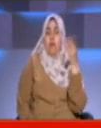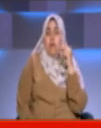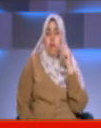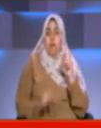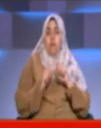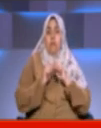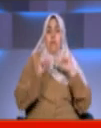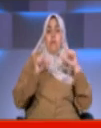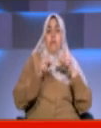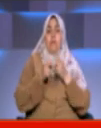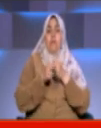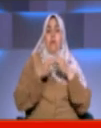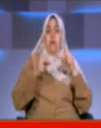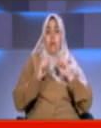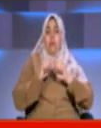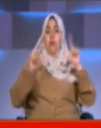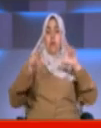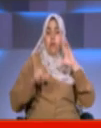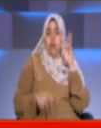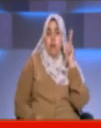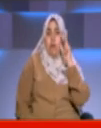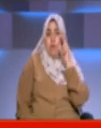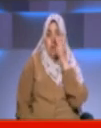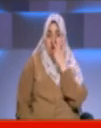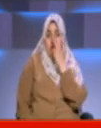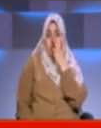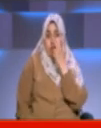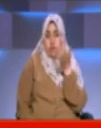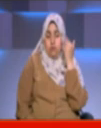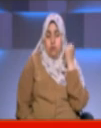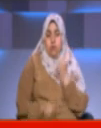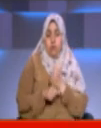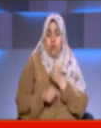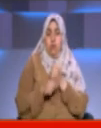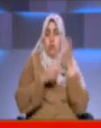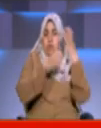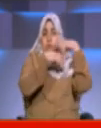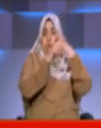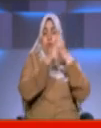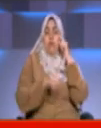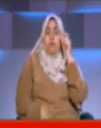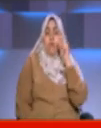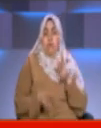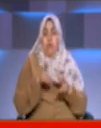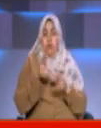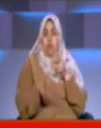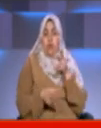مكشوفة. الأخبار القديمة، اللعب بالكاميرا، اللعب بالمونتاج،